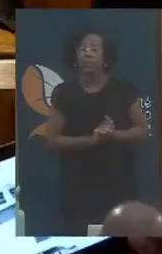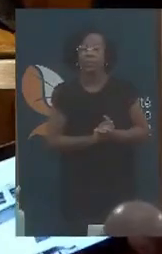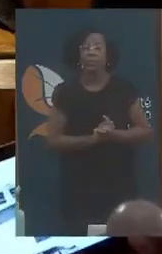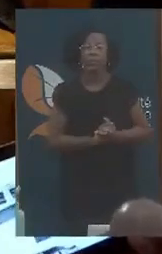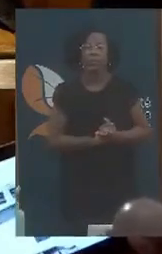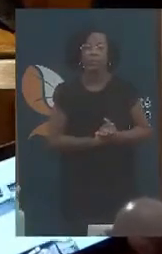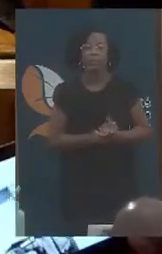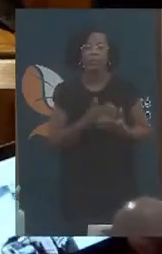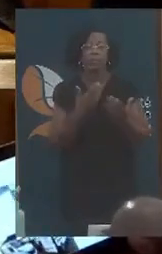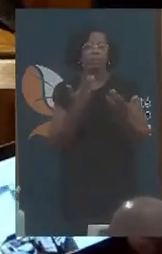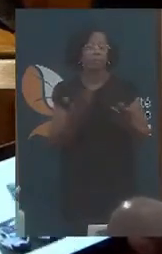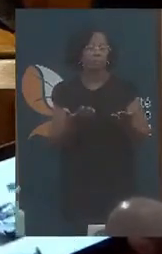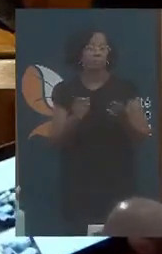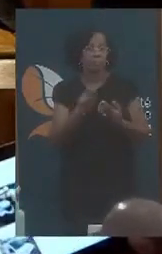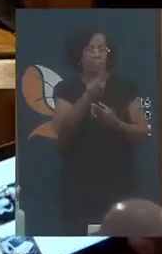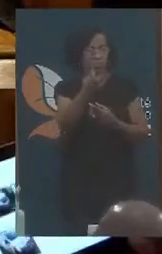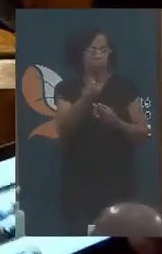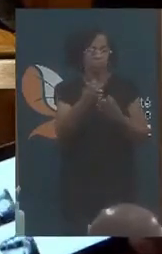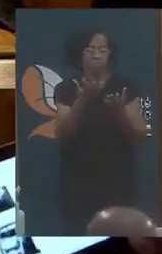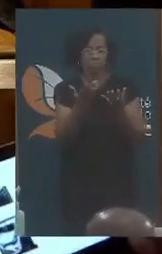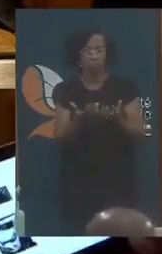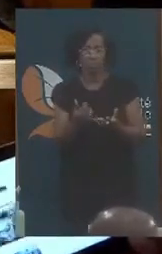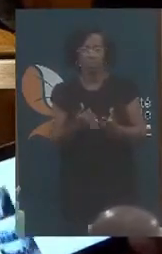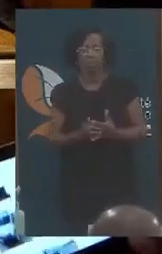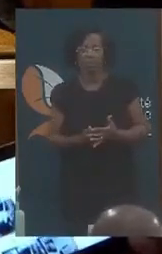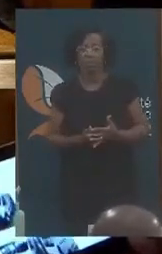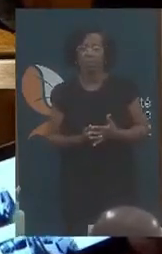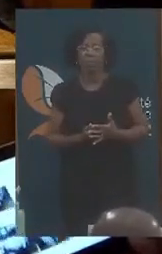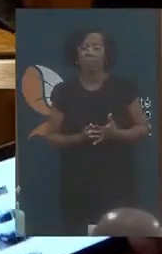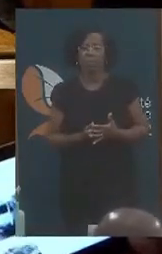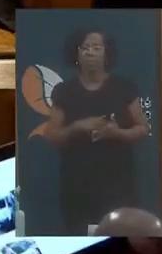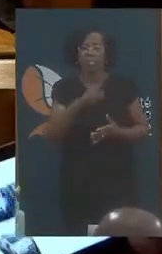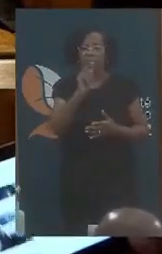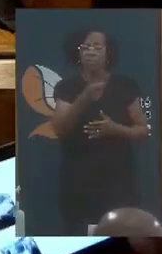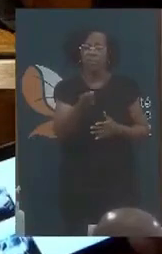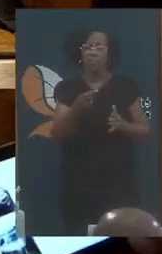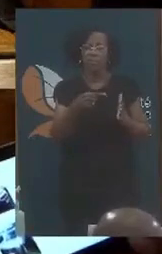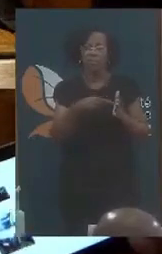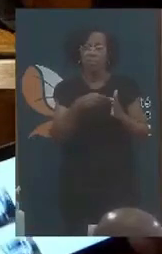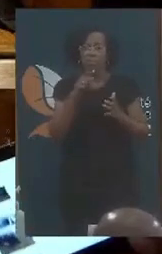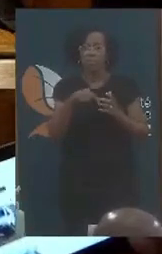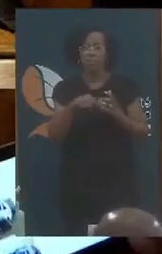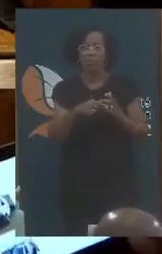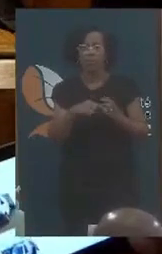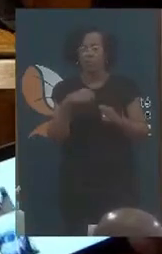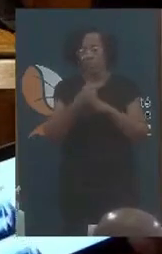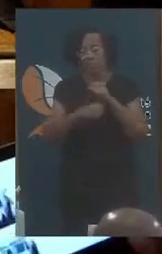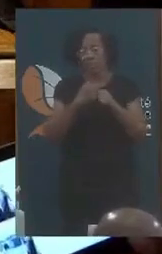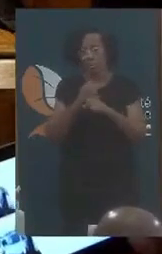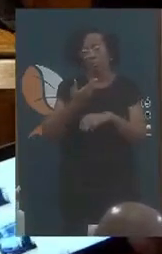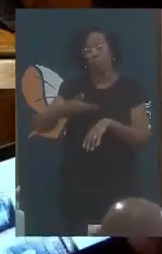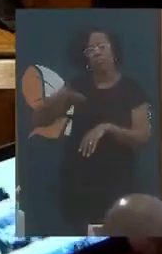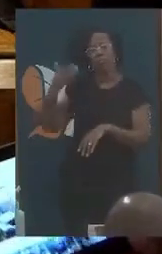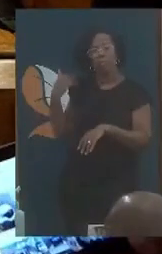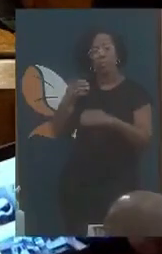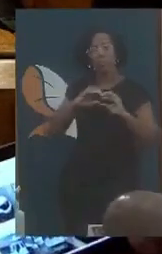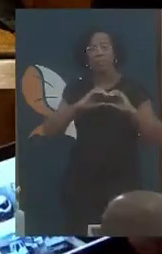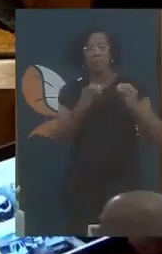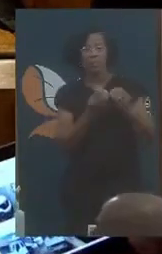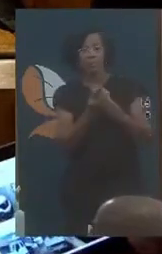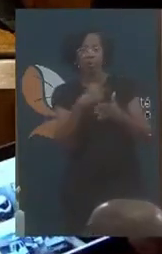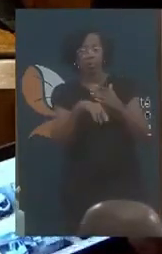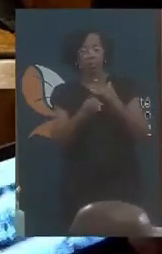Non, c'est une question préoccupante. Évidemment, il faut, comme les années précédentes, que la CTM